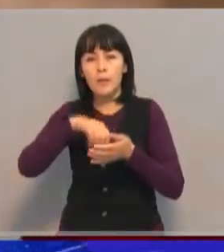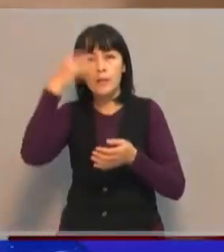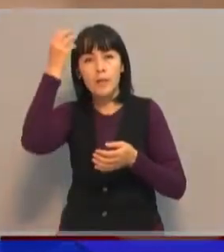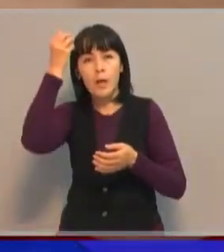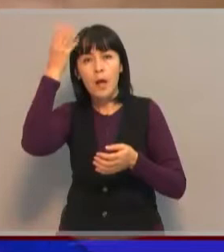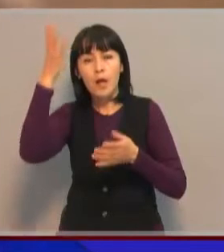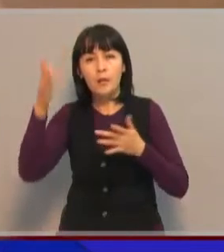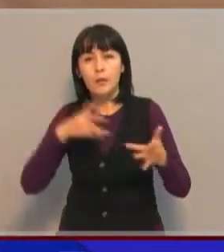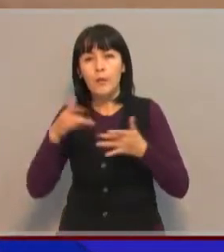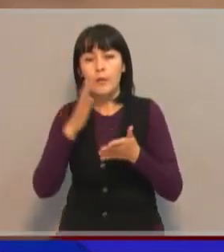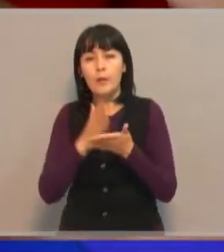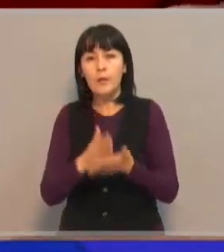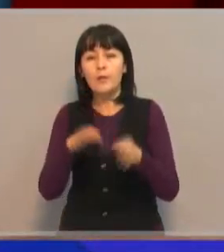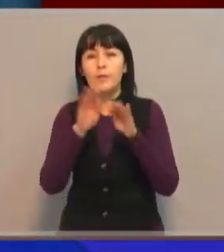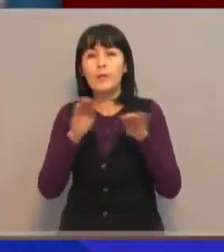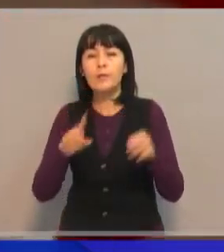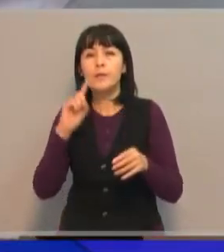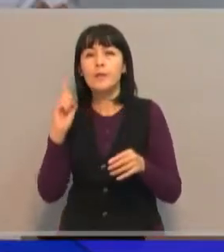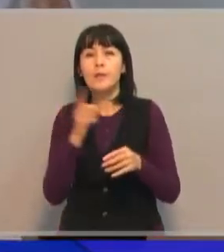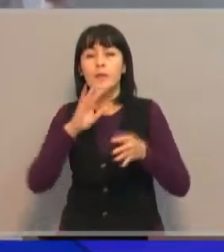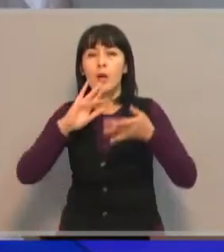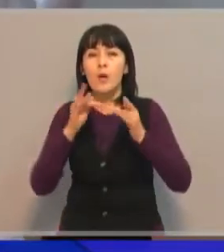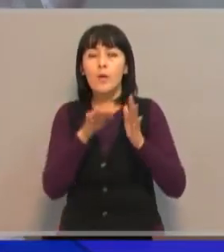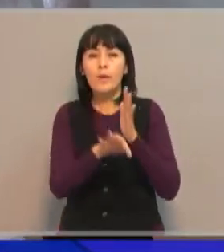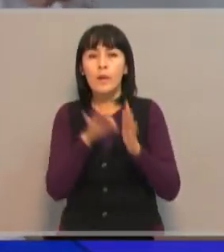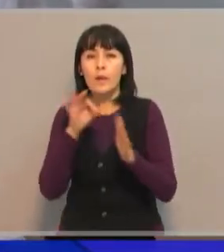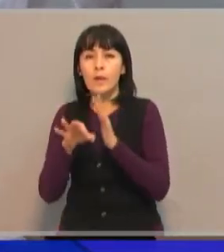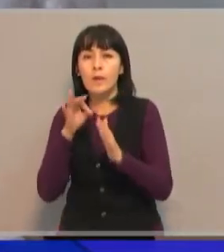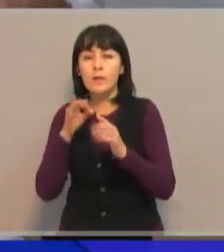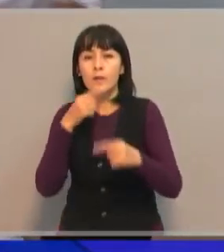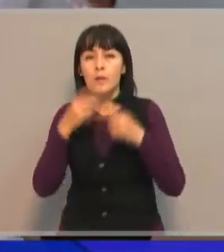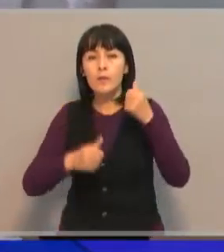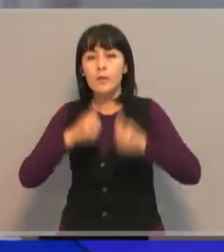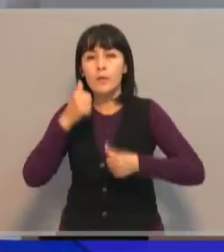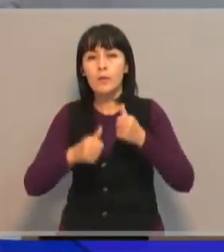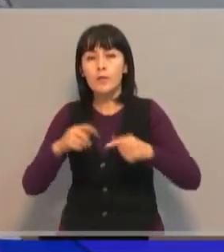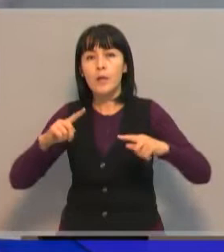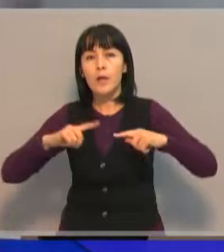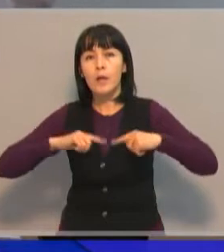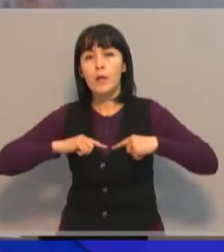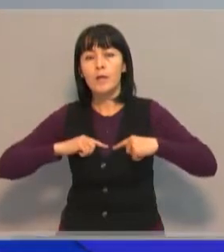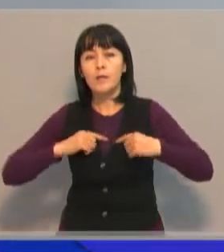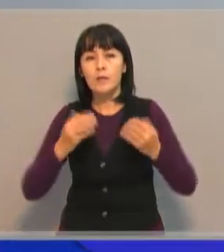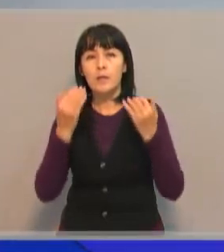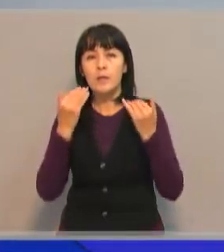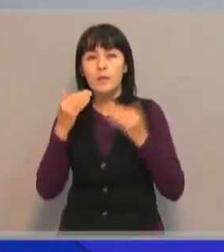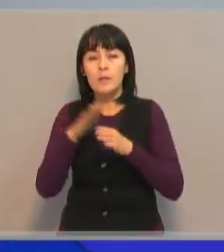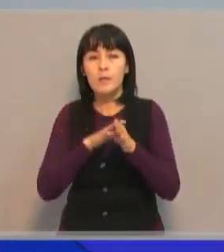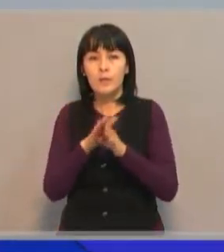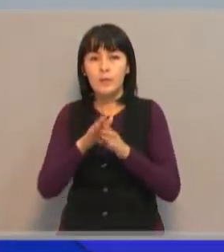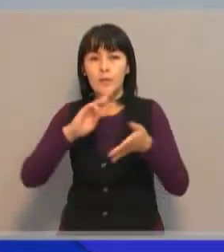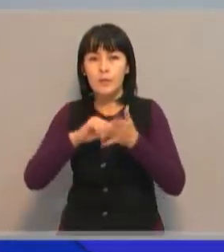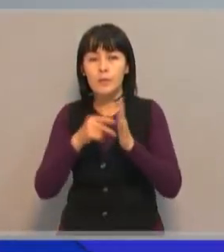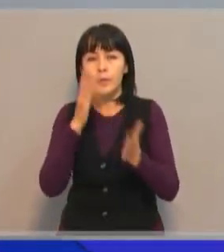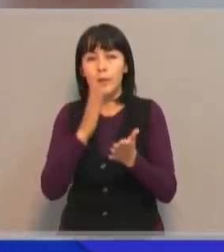шешендік қасиеттері бар шәкірттерді алдымен онлайн іріктеген пікірсайыс турнирі ақтық мәресін офлайн өткізуді